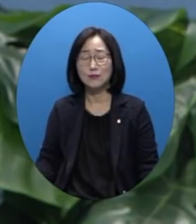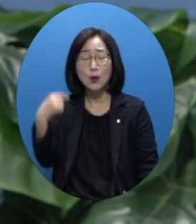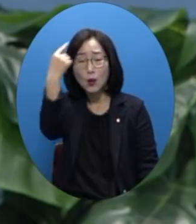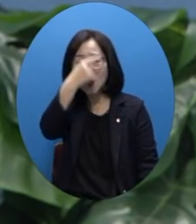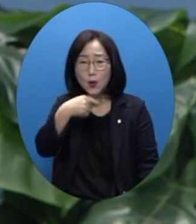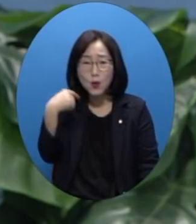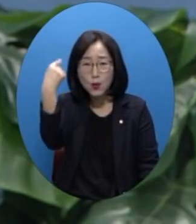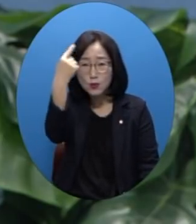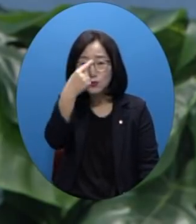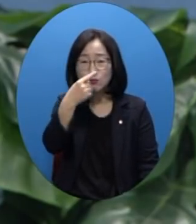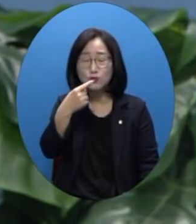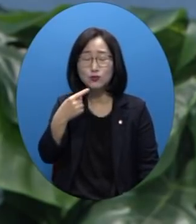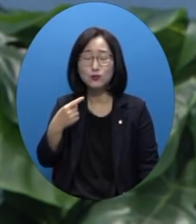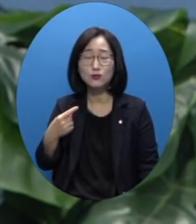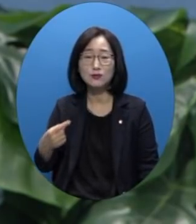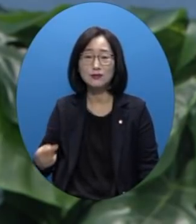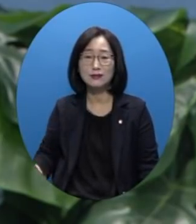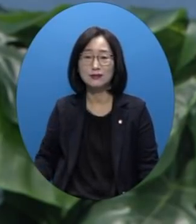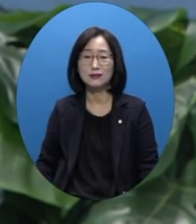얼굴도